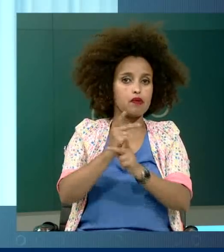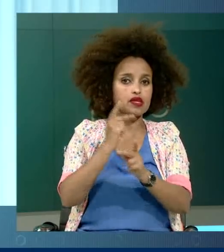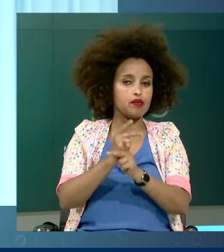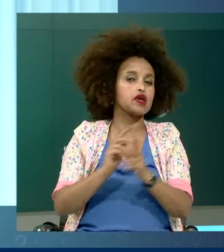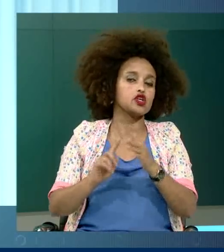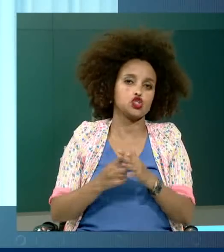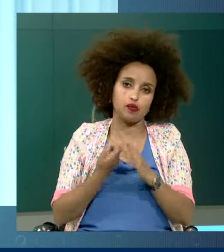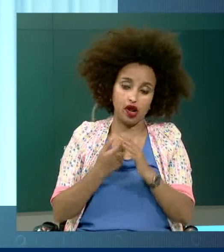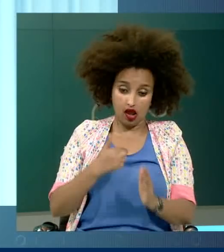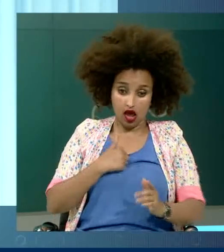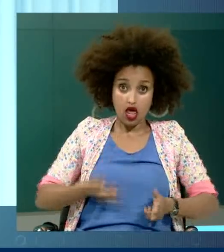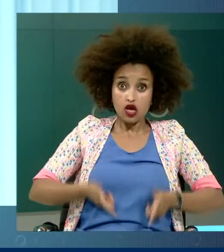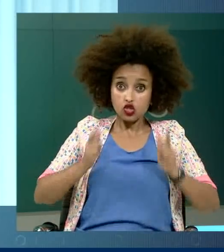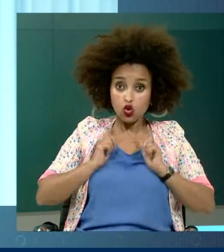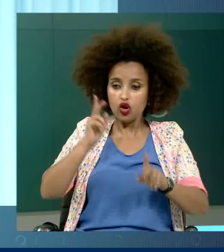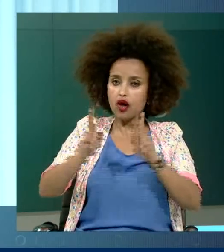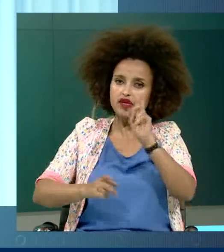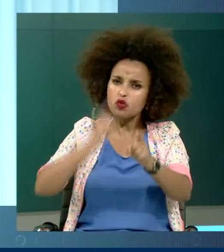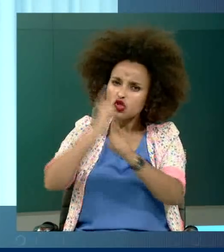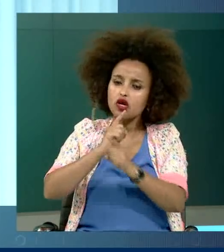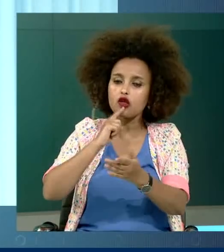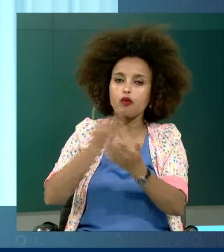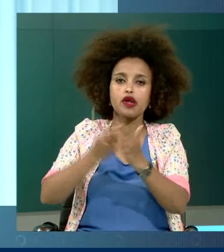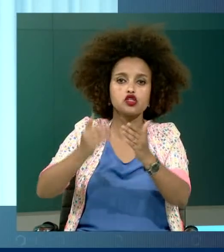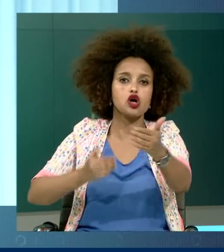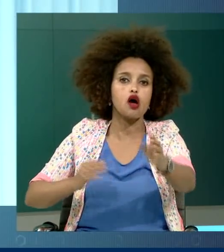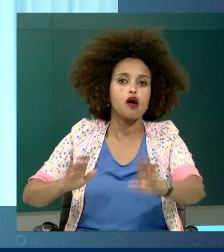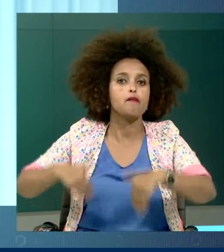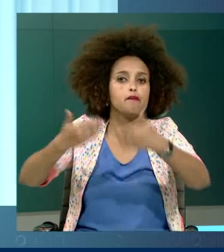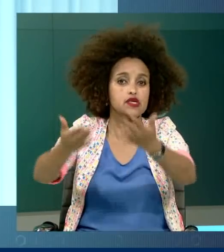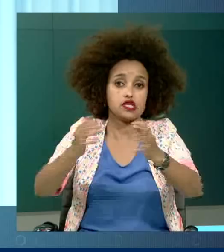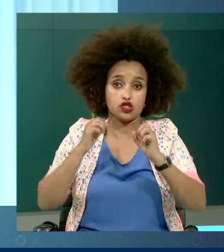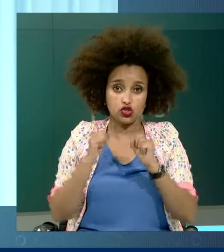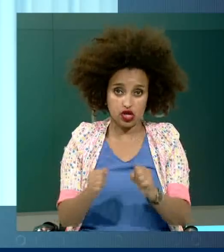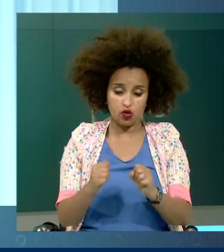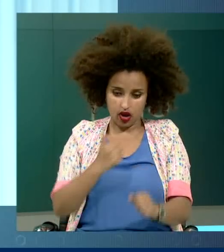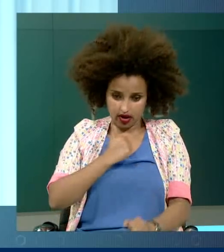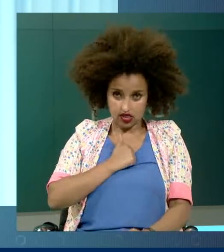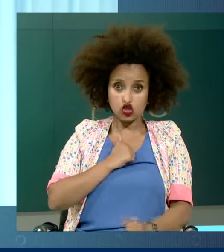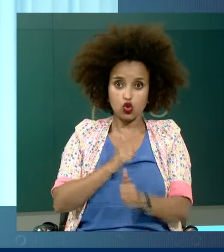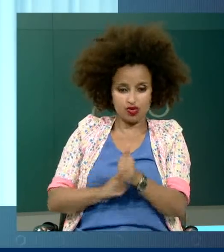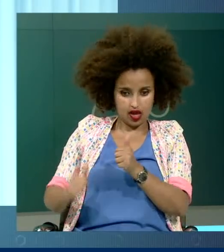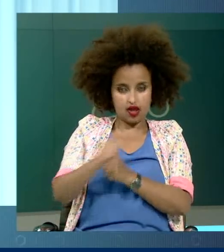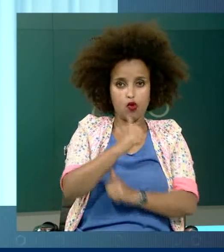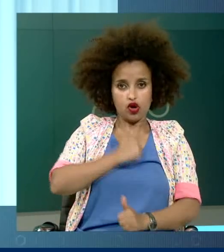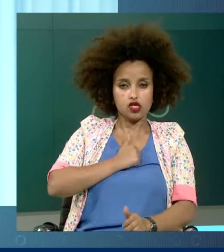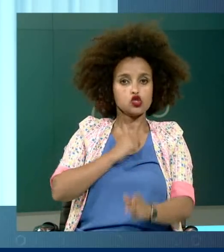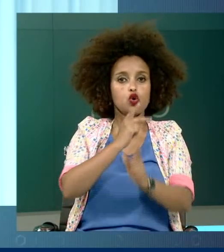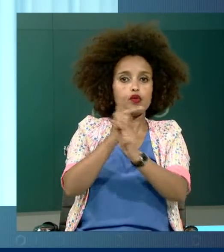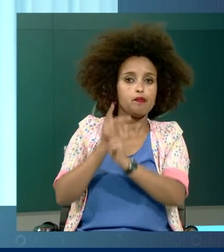እንቅስቃሴው። እኔ ስኖር ነው ለህብረተሰቡ ተገቢውን መረጃ ተገቢውን አገልግሎት መስጠት የሚገባኝና ራሳቸው መገናኛ ብዙሃን ባለሙያዎች